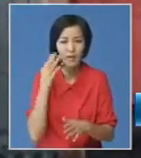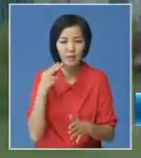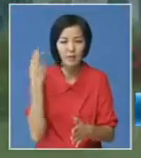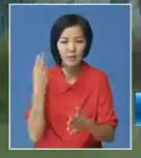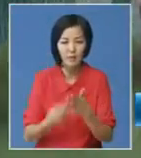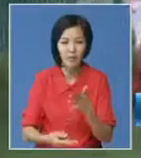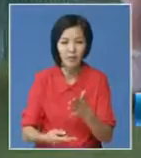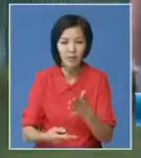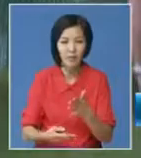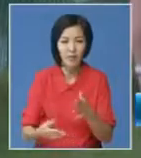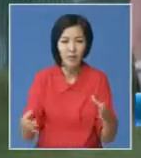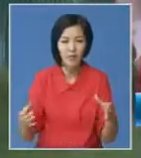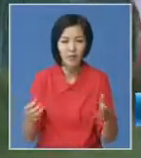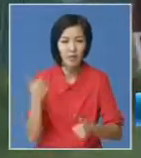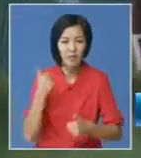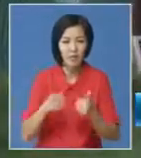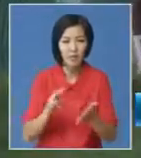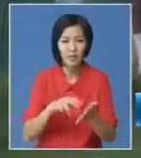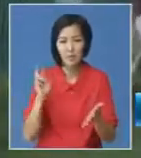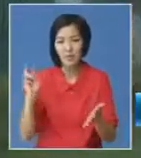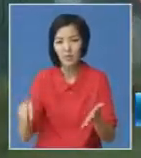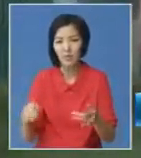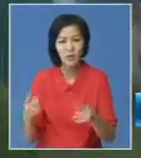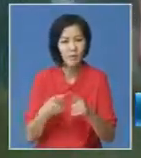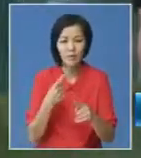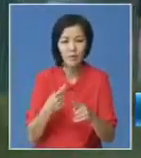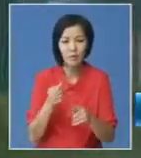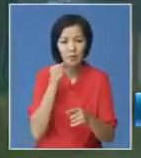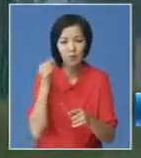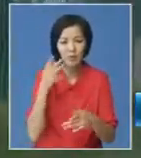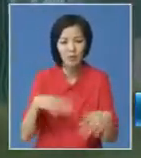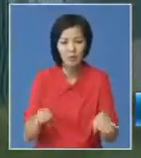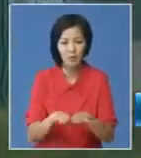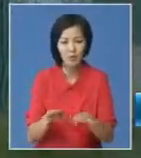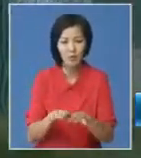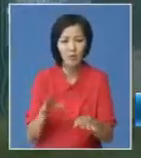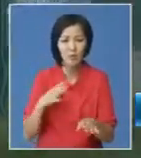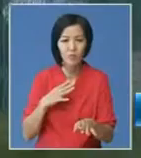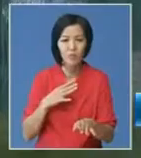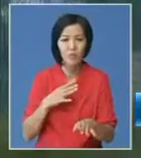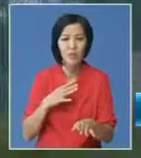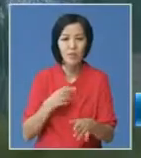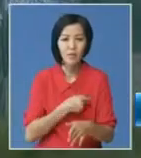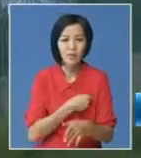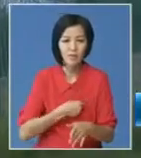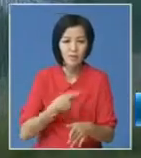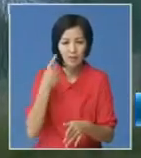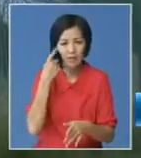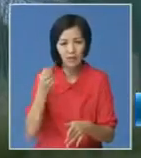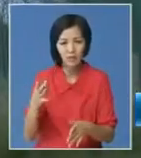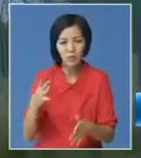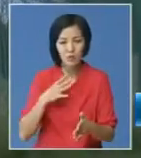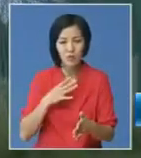тауып, турнирден шығып қалған болатын. Бұл бірінші рет емес. Былтырда дәл осындай жағдай болған. Сол кезде бапкерге ескерту жасалған